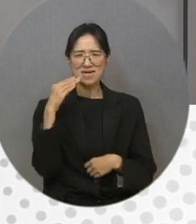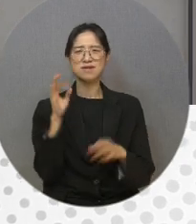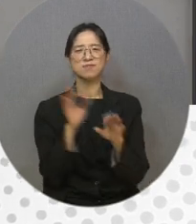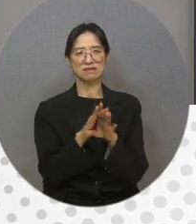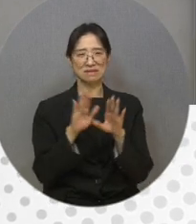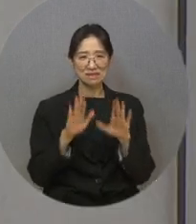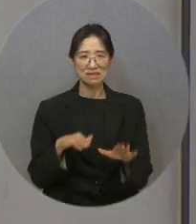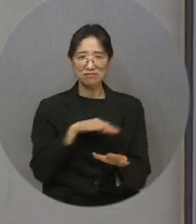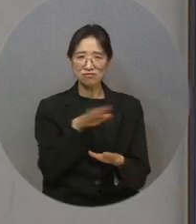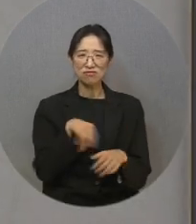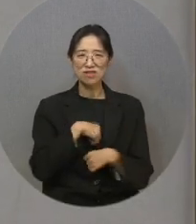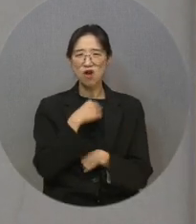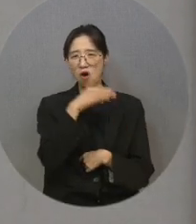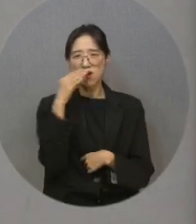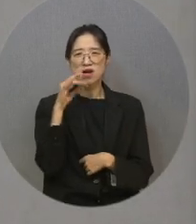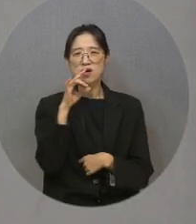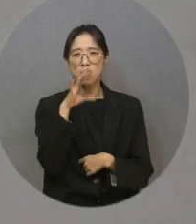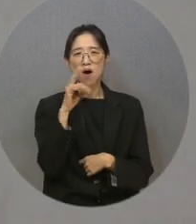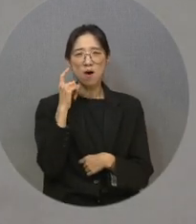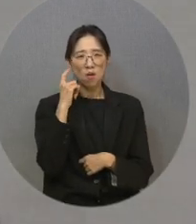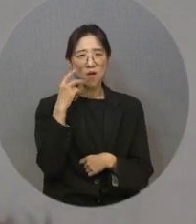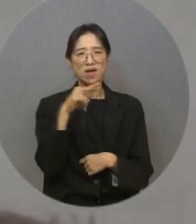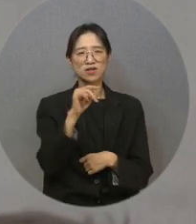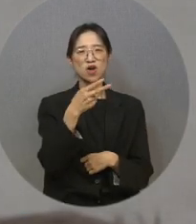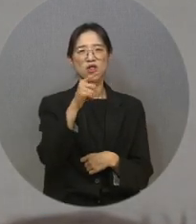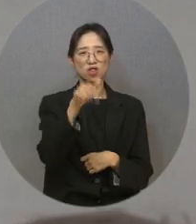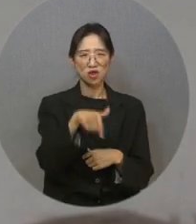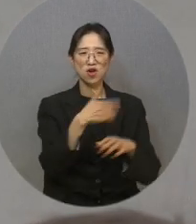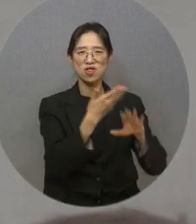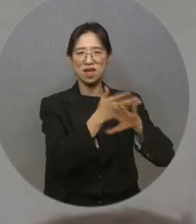정의롭지 못하냐. 자, 선덕이